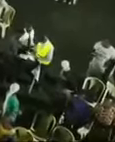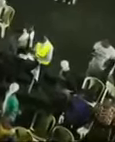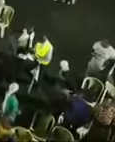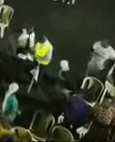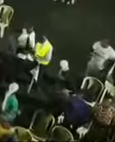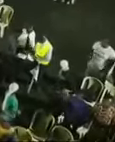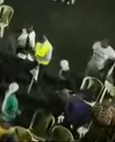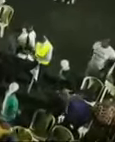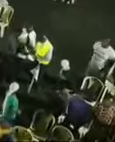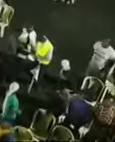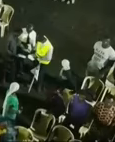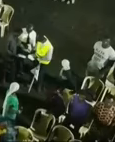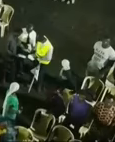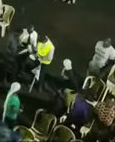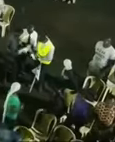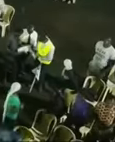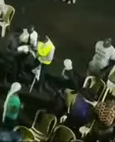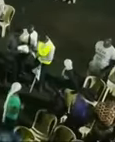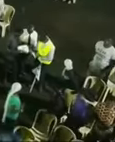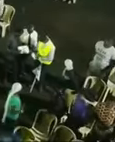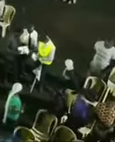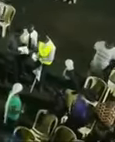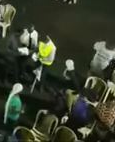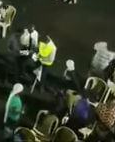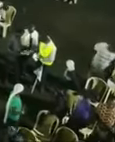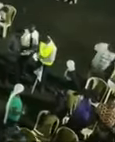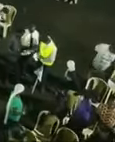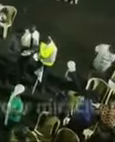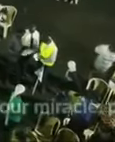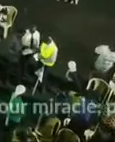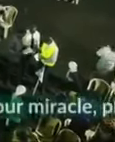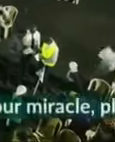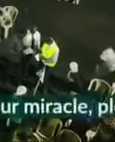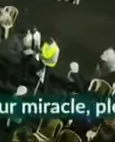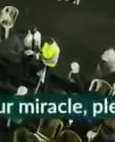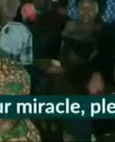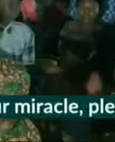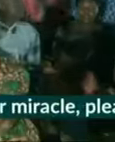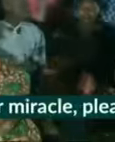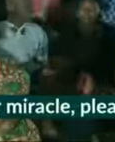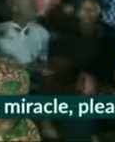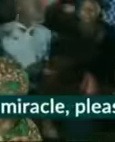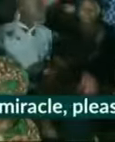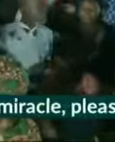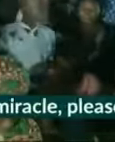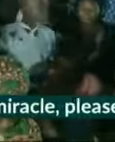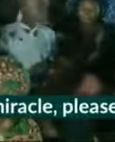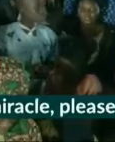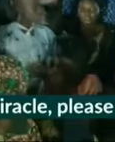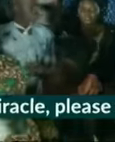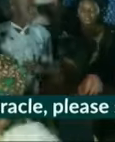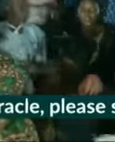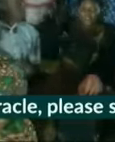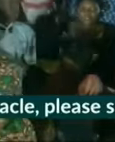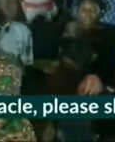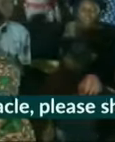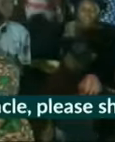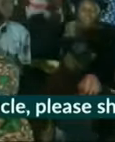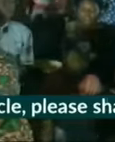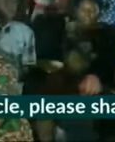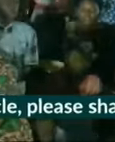examine tout avant de t'asseoir examinez-vous ce code n'arrive pas à faire avant comment ça le fait pour tes yeux commencent par voir